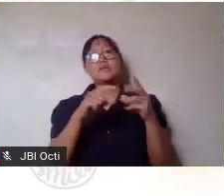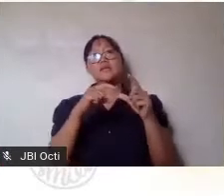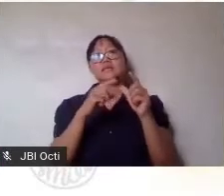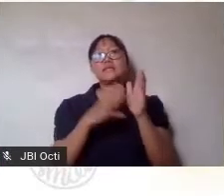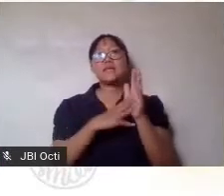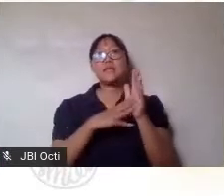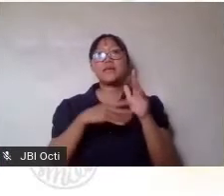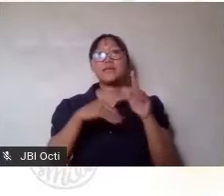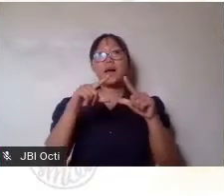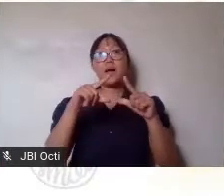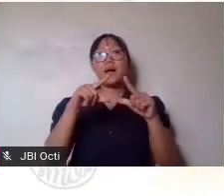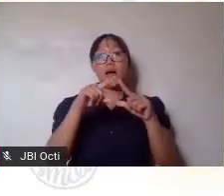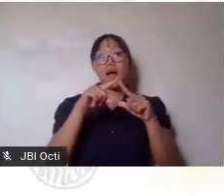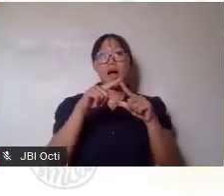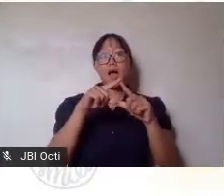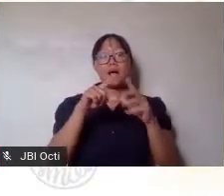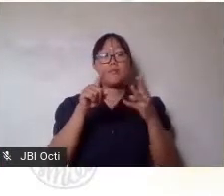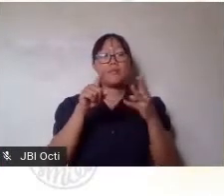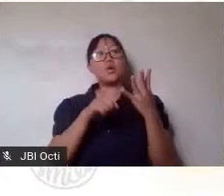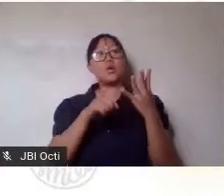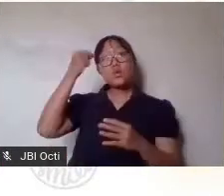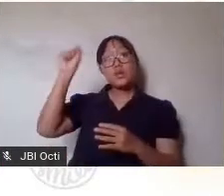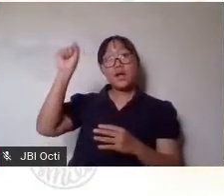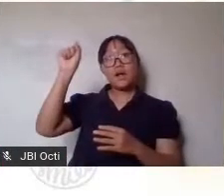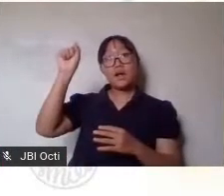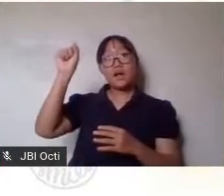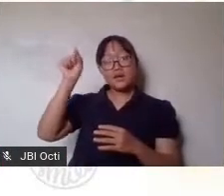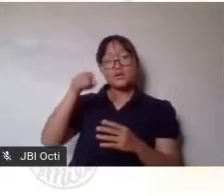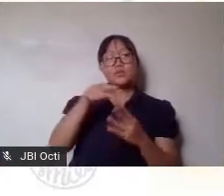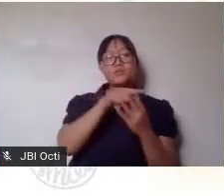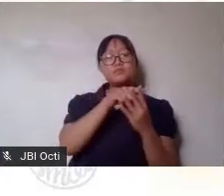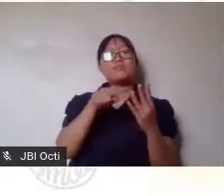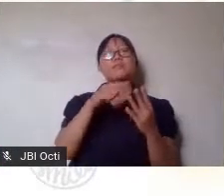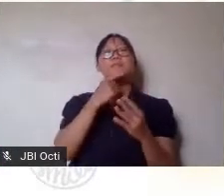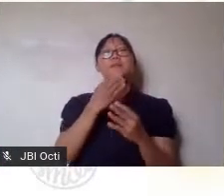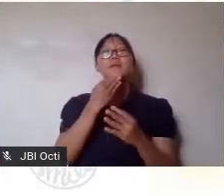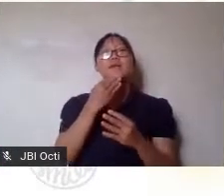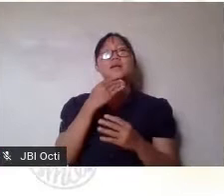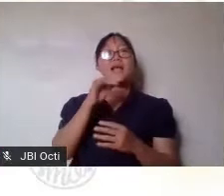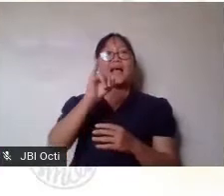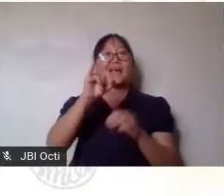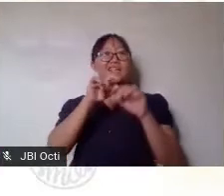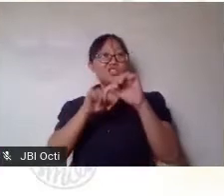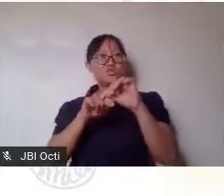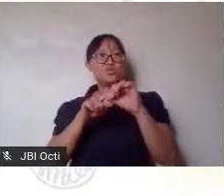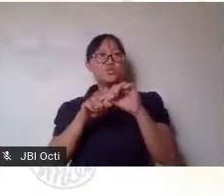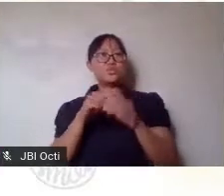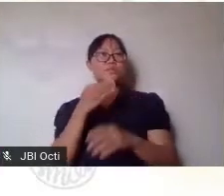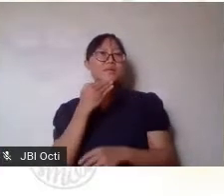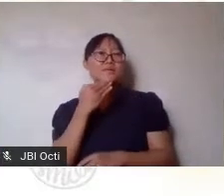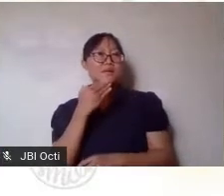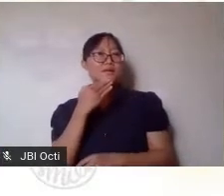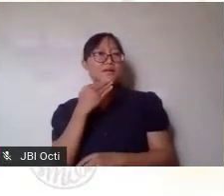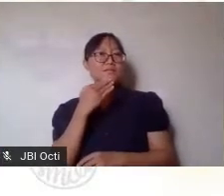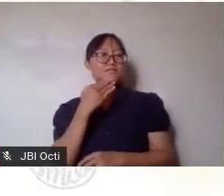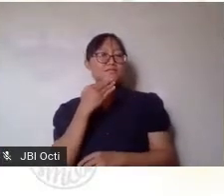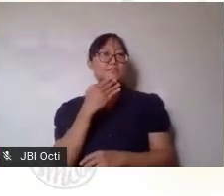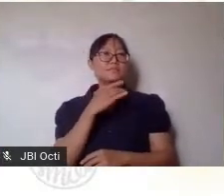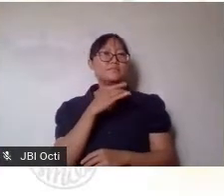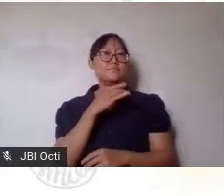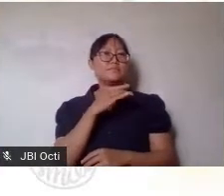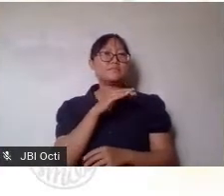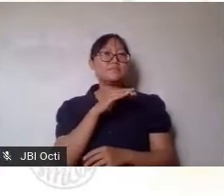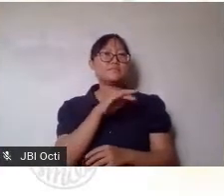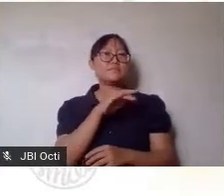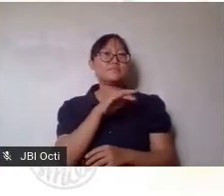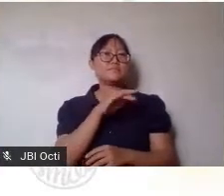perguruan tinggi, sesungguhnya yang ber-IQ normal ini ya, yang angka IQ-nya berada pada posisi 90 sampai